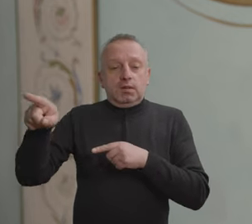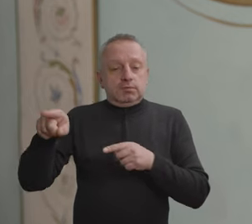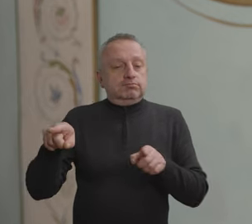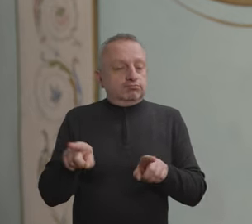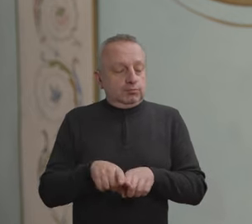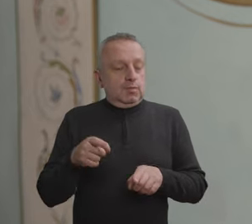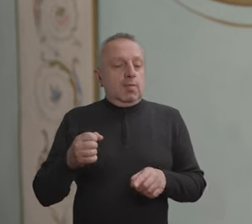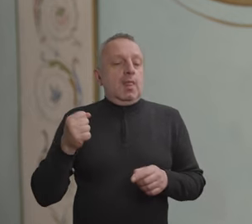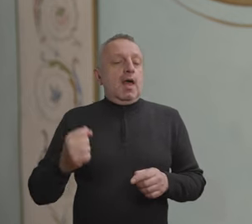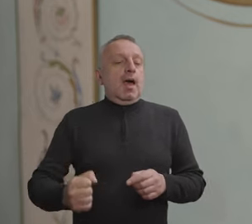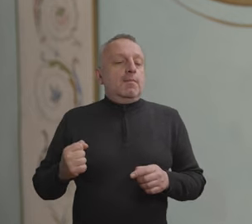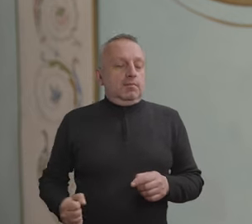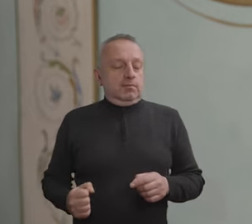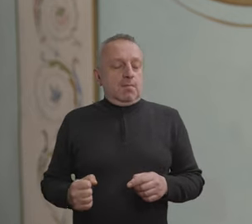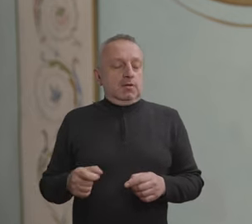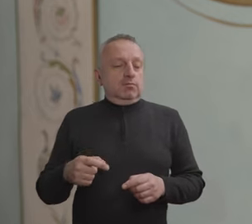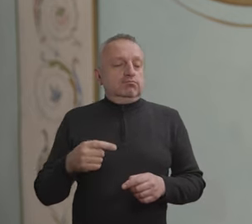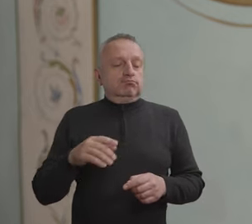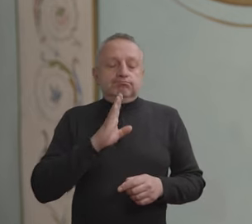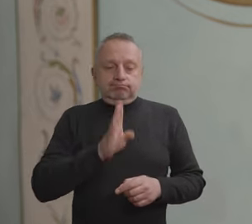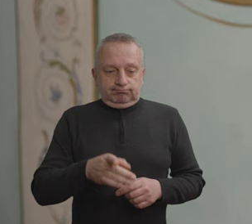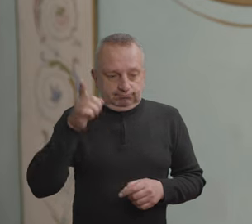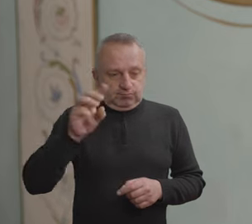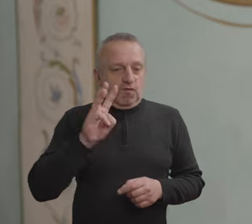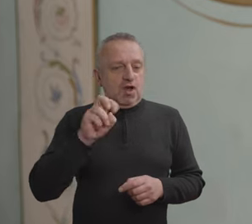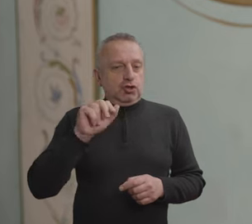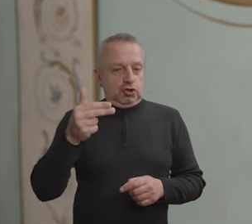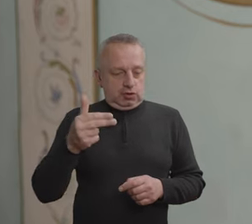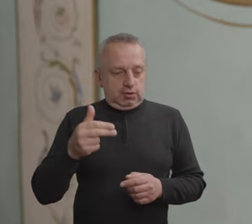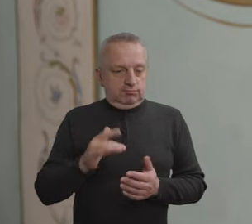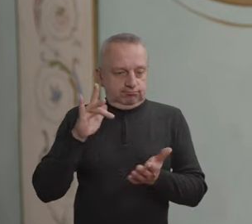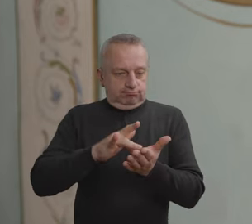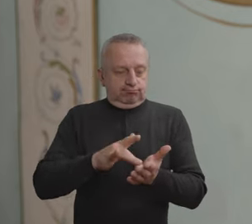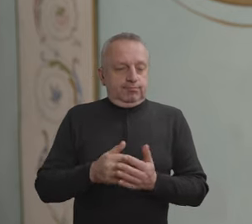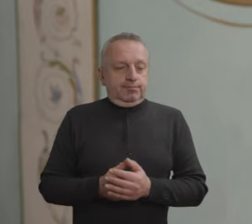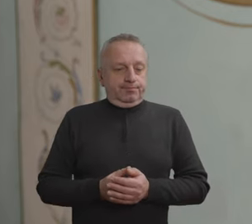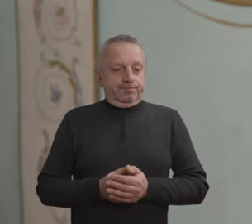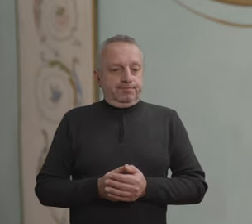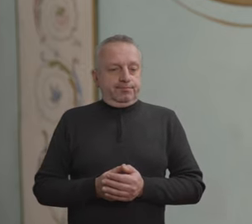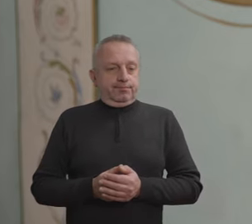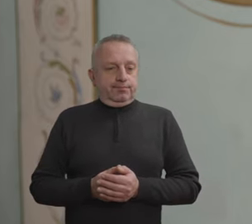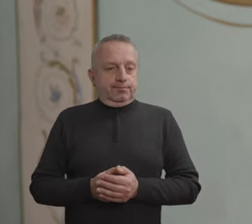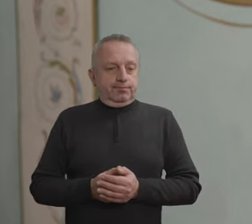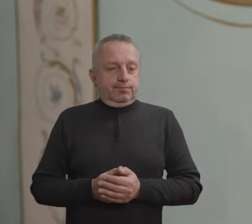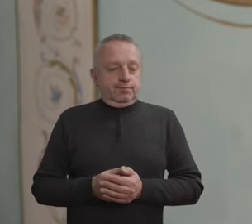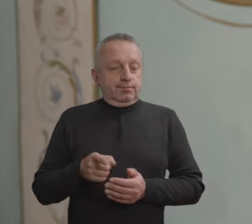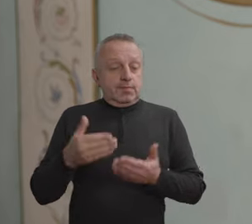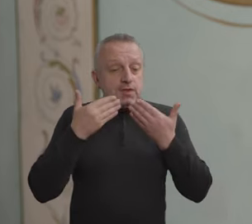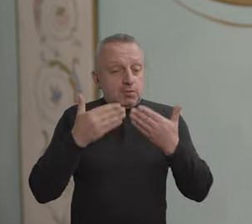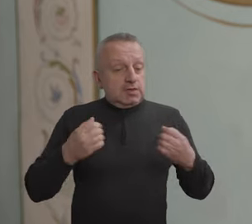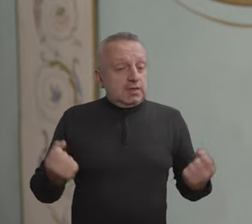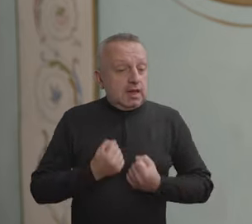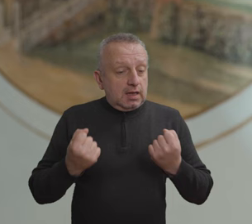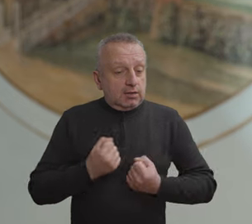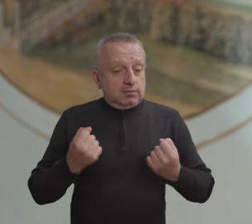misją. Tym razem został nowym ambasadorem Polski w Waszyngtonie. To dzięki jego